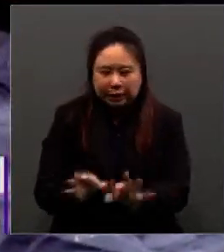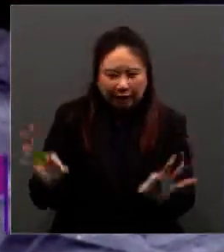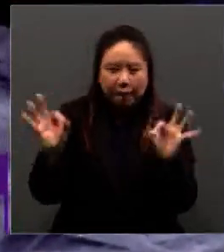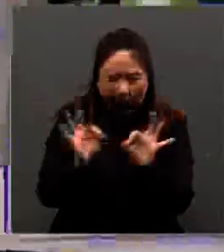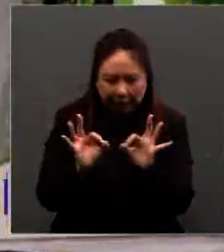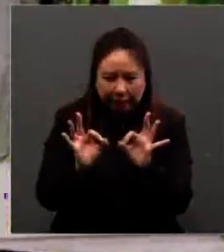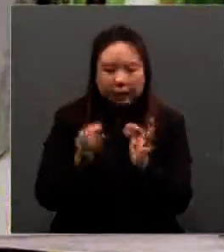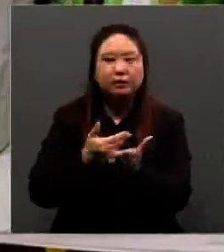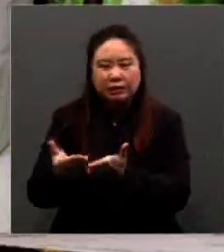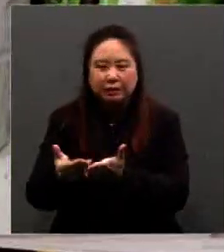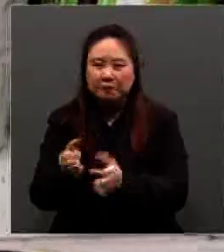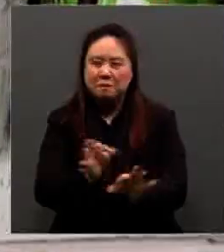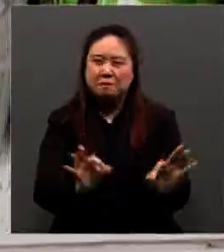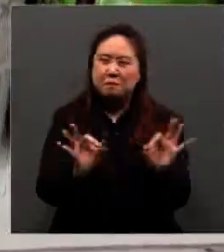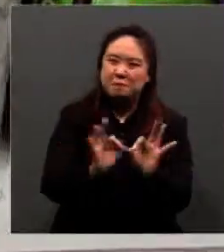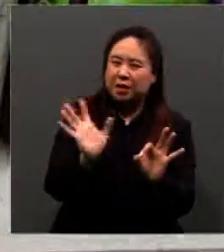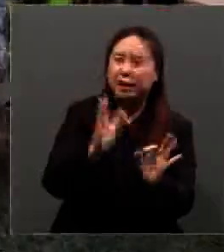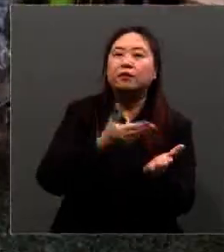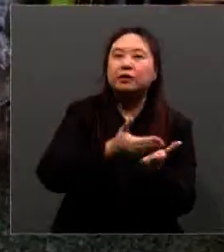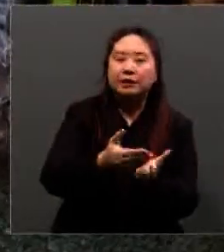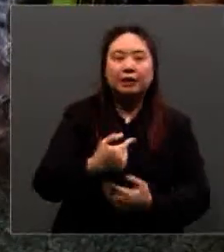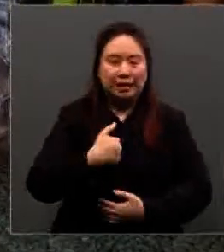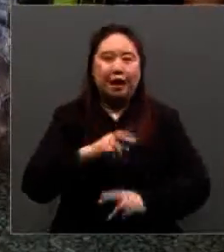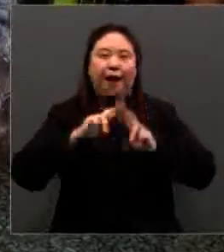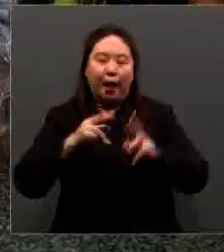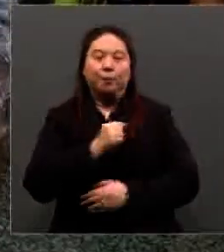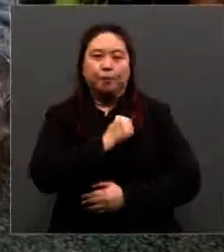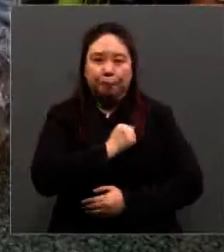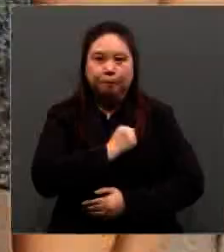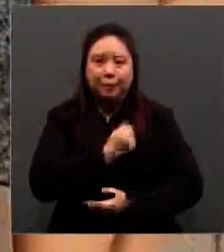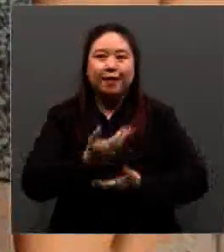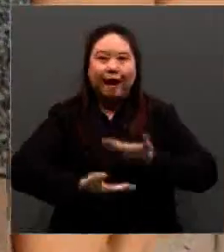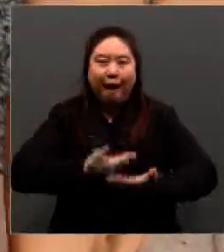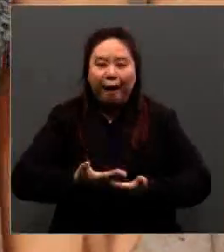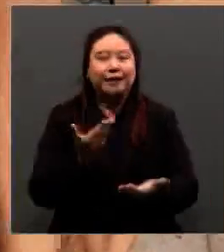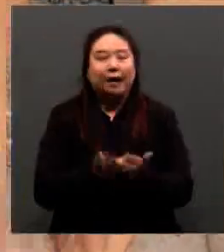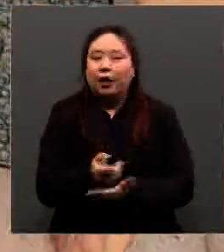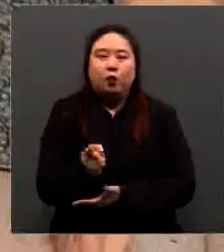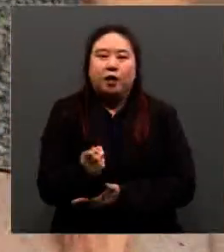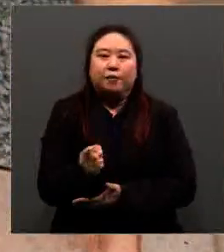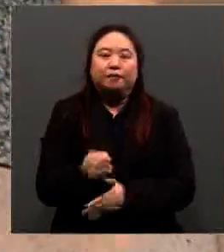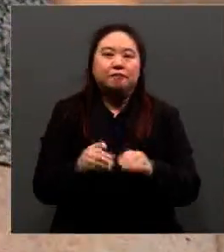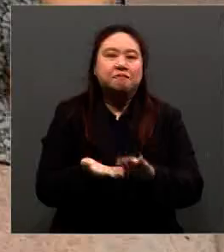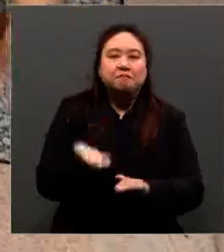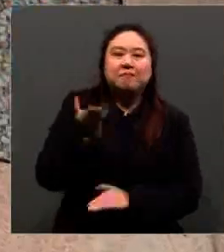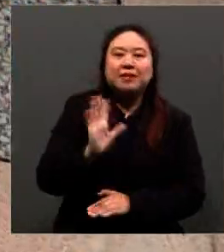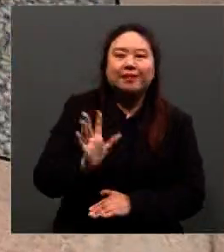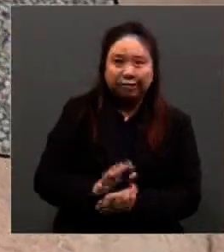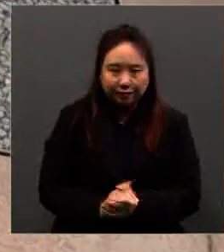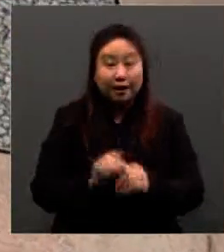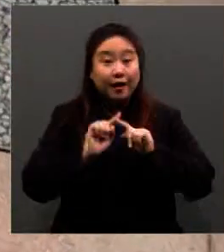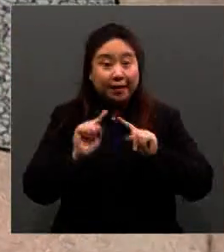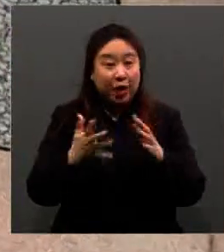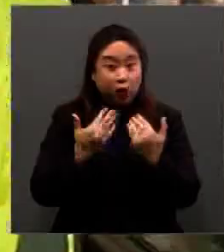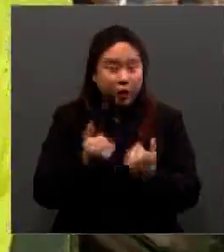นจึงต้องกัดฟันคงราคาเดิมต่อไปเพื่อกระตุ้นยอดขายครับแต่ก็ยอมรับนะครับว่าบรรยากาศการซื้อขายเนี่ยเริ่มคึกคักมากขึ้นแล้ว